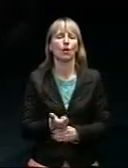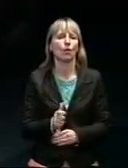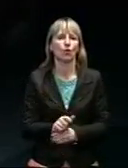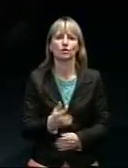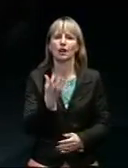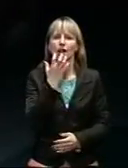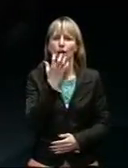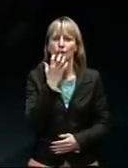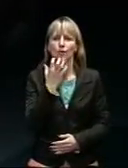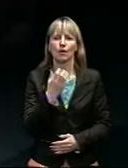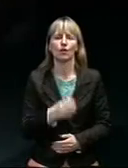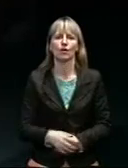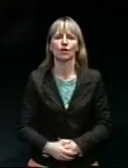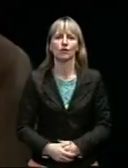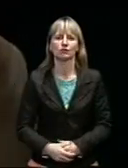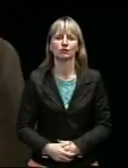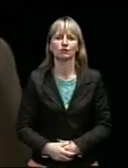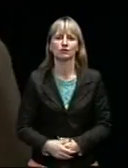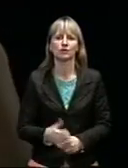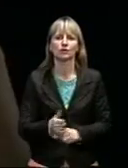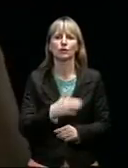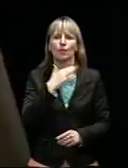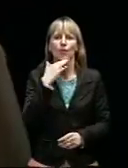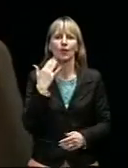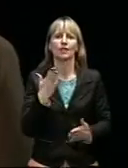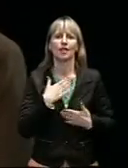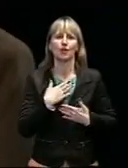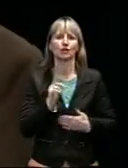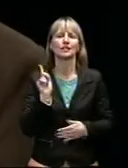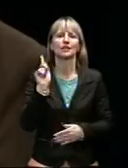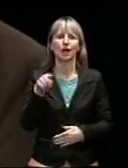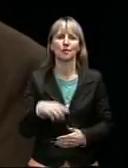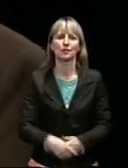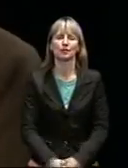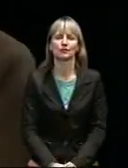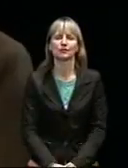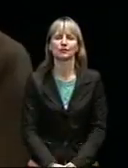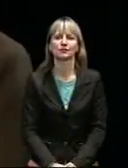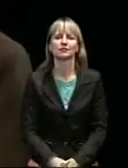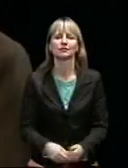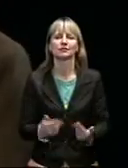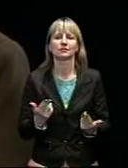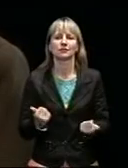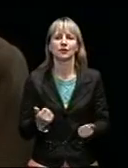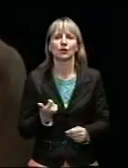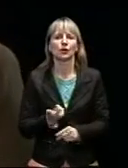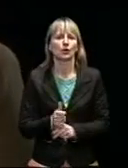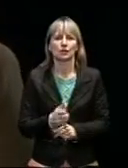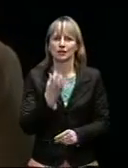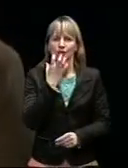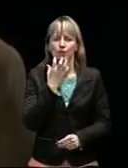Очень тепло, аплодисменты, очень много наших там. Конечно же, очень